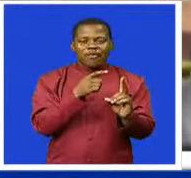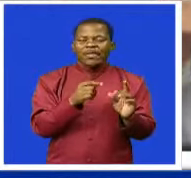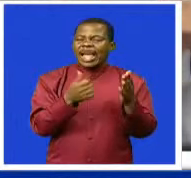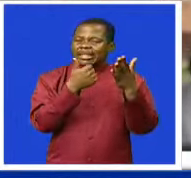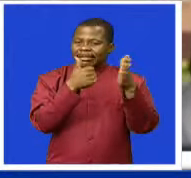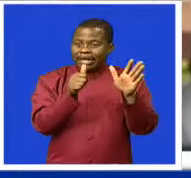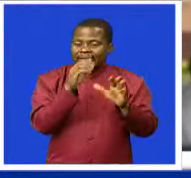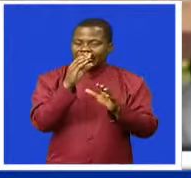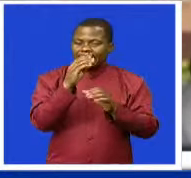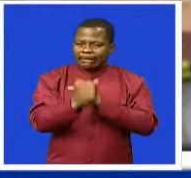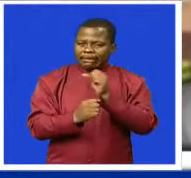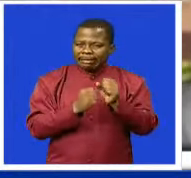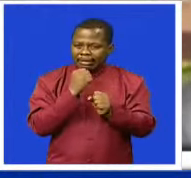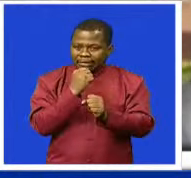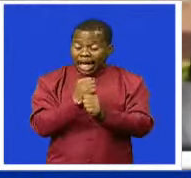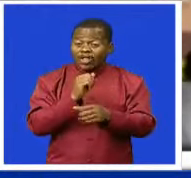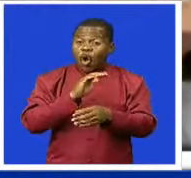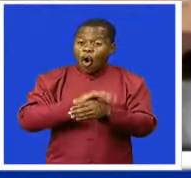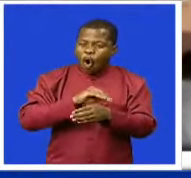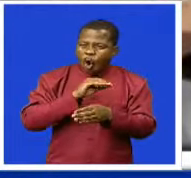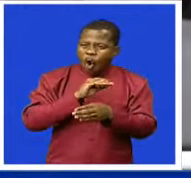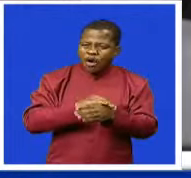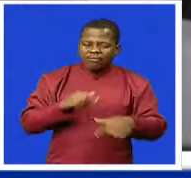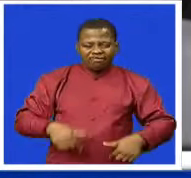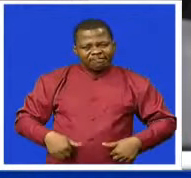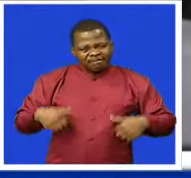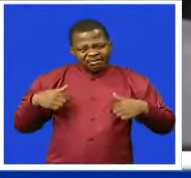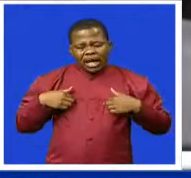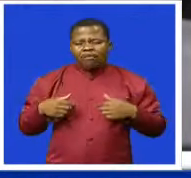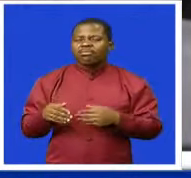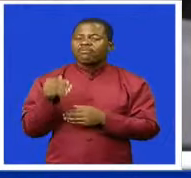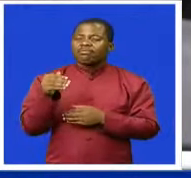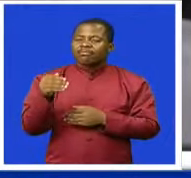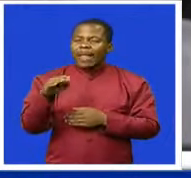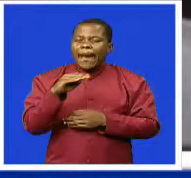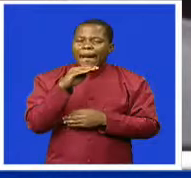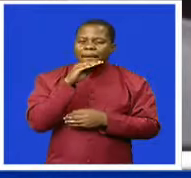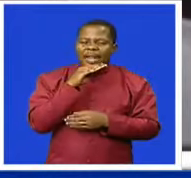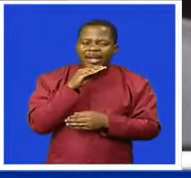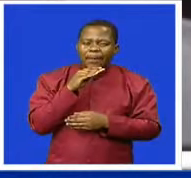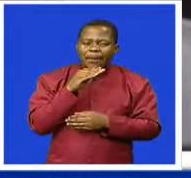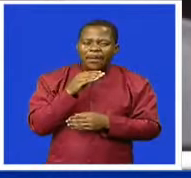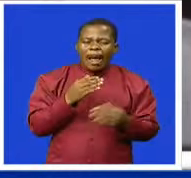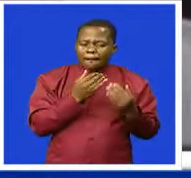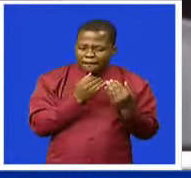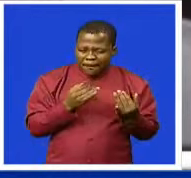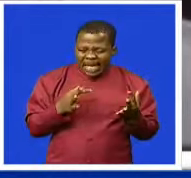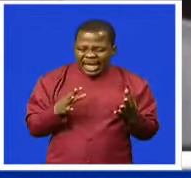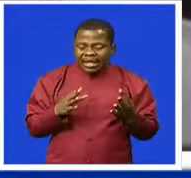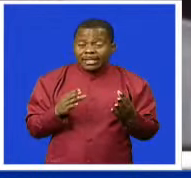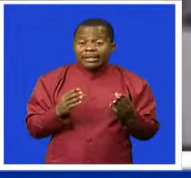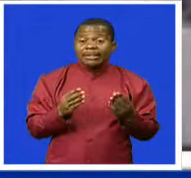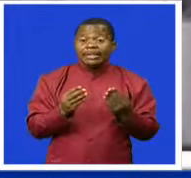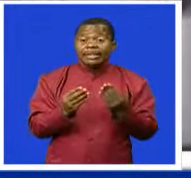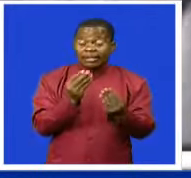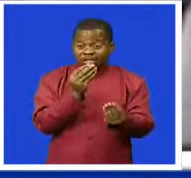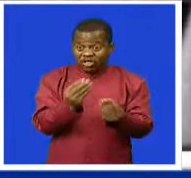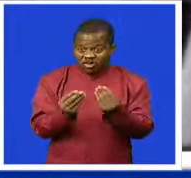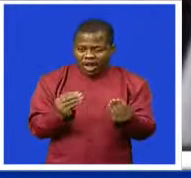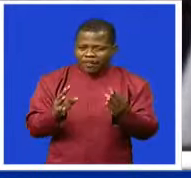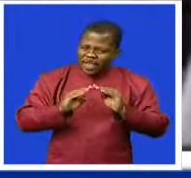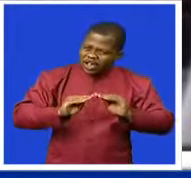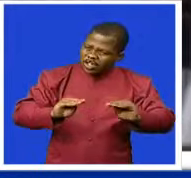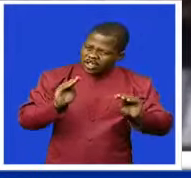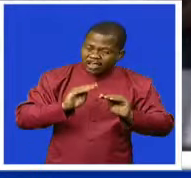esikolweni banyenti banfana labendlule esandleni sakhe. Kulomcimbi kuphindwe kwavaleliswa abanfana besikola belibanga la ka grade